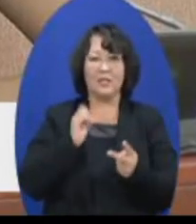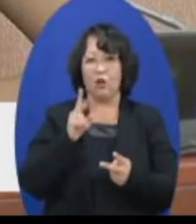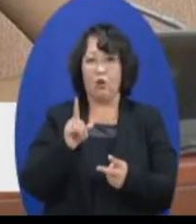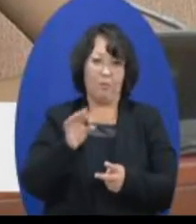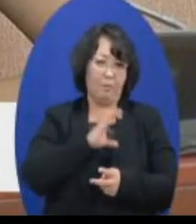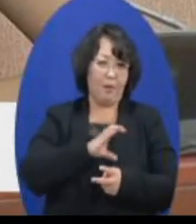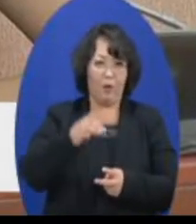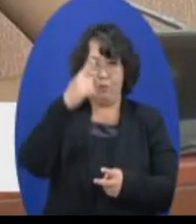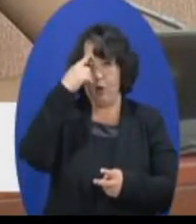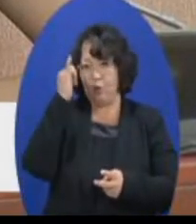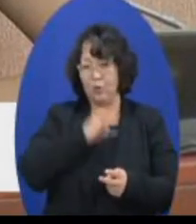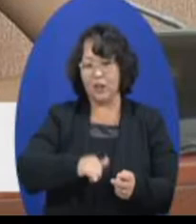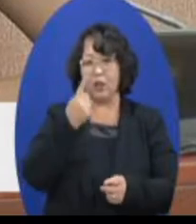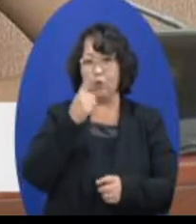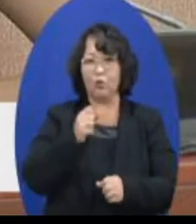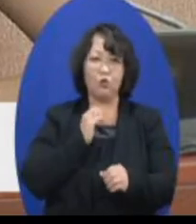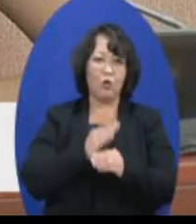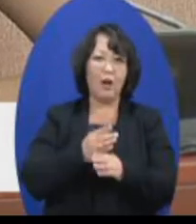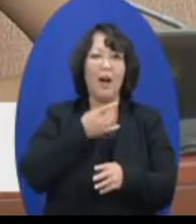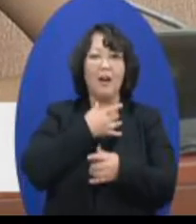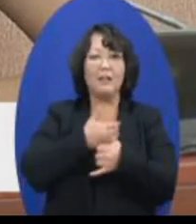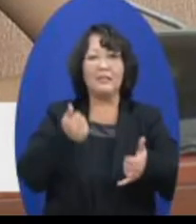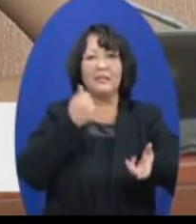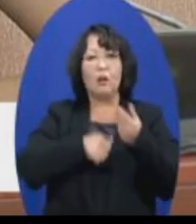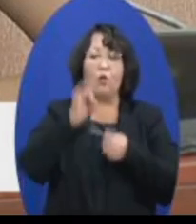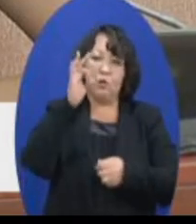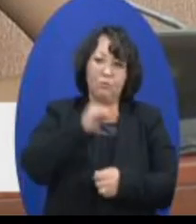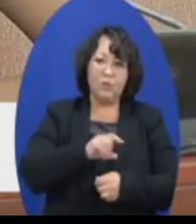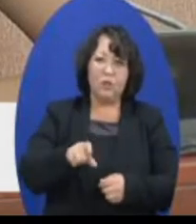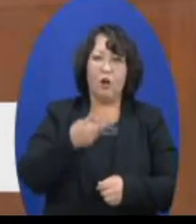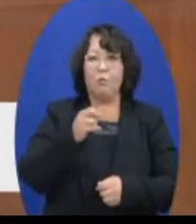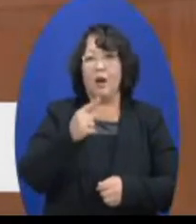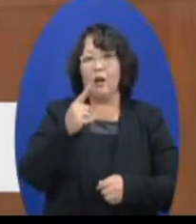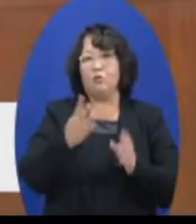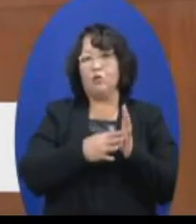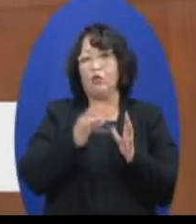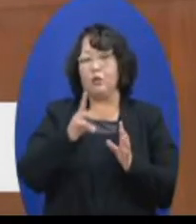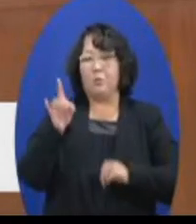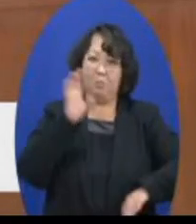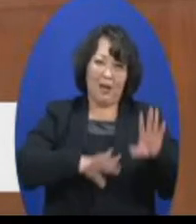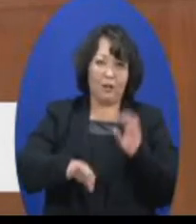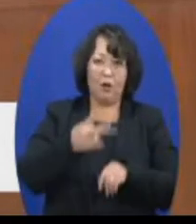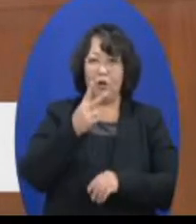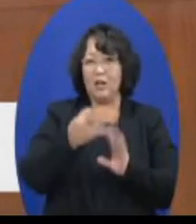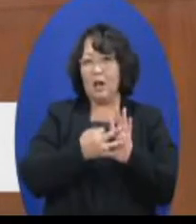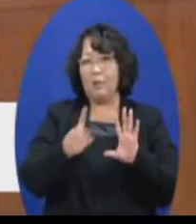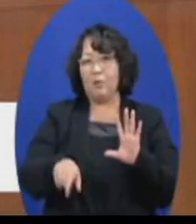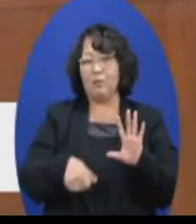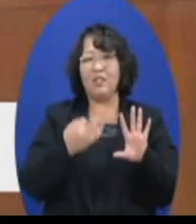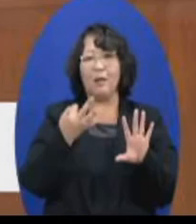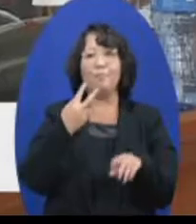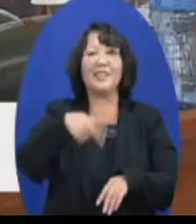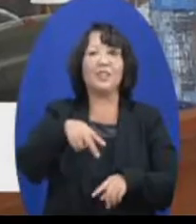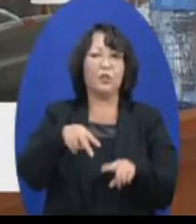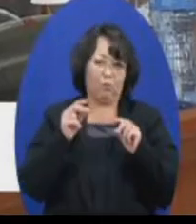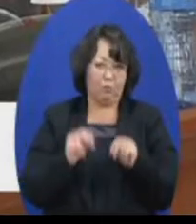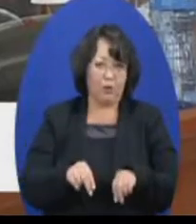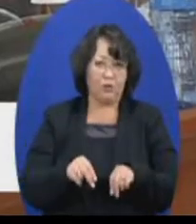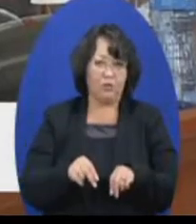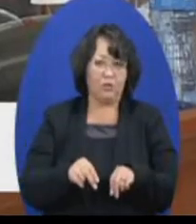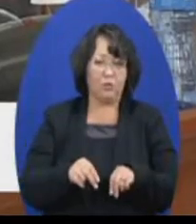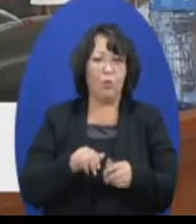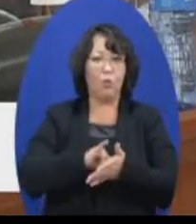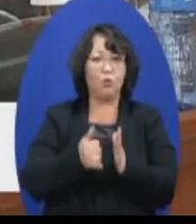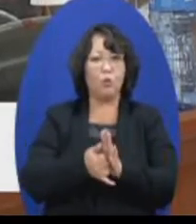бол манай улсын нэг хүнд ногдох архи дарсны хэмжээ 2019 оны байдлаар 28.8 литр төрсэн байна. За